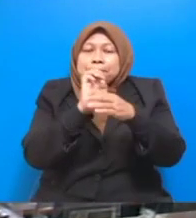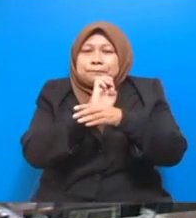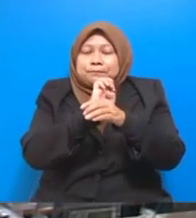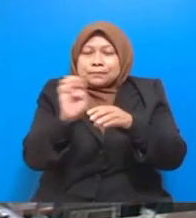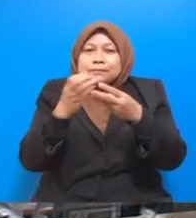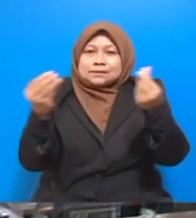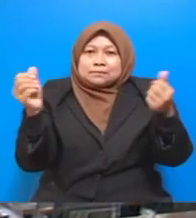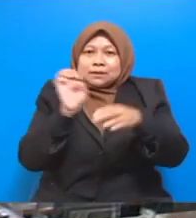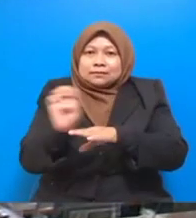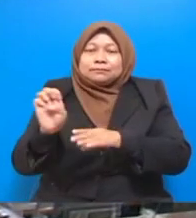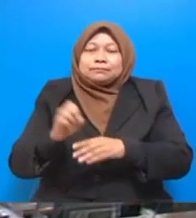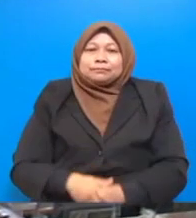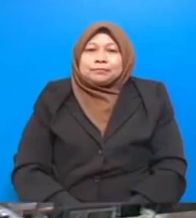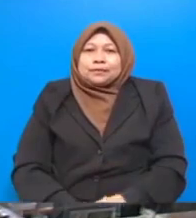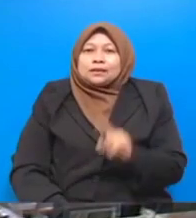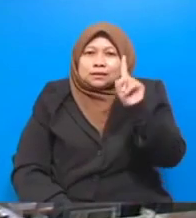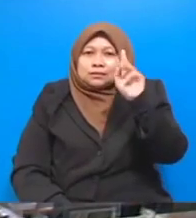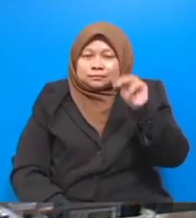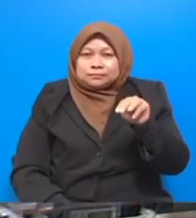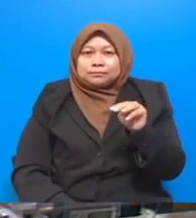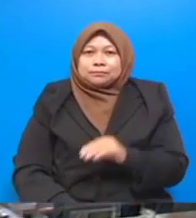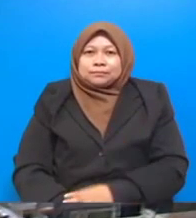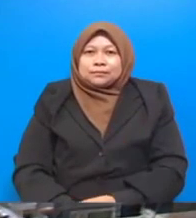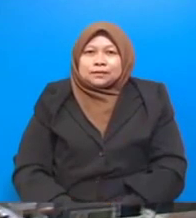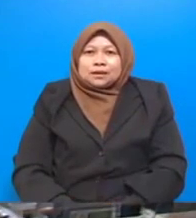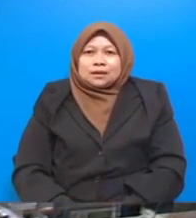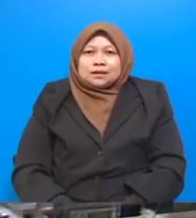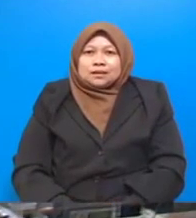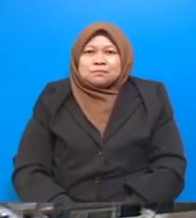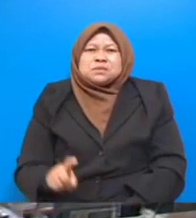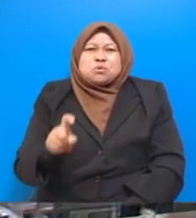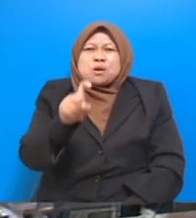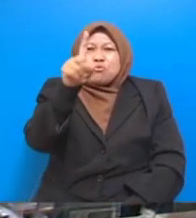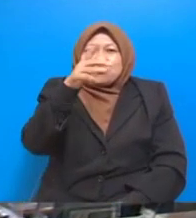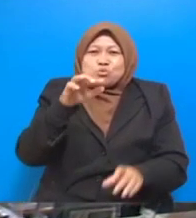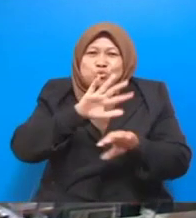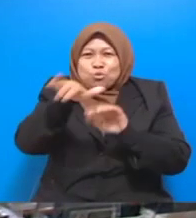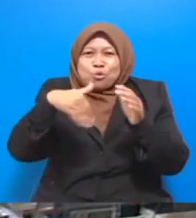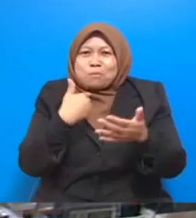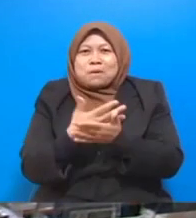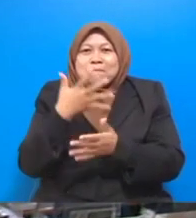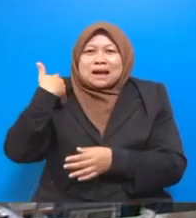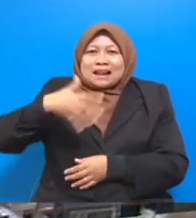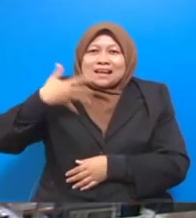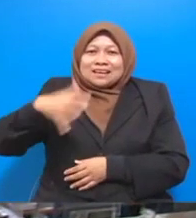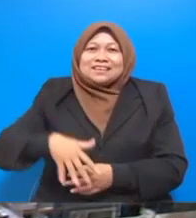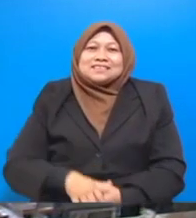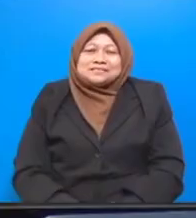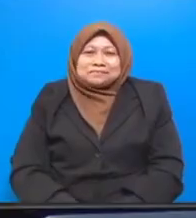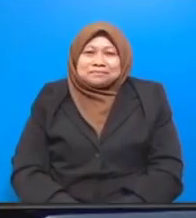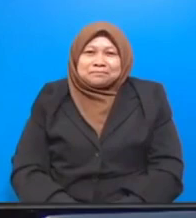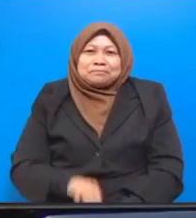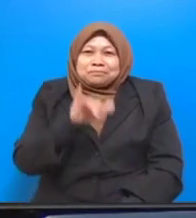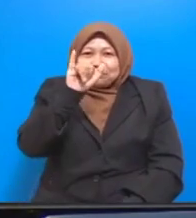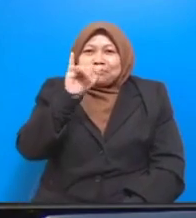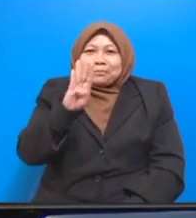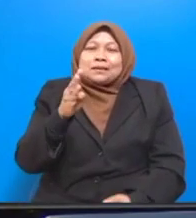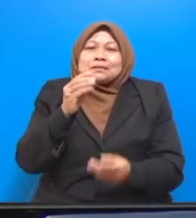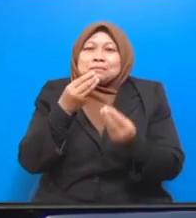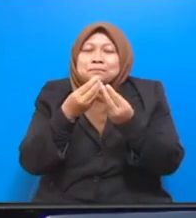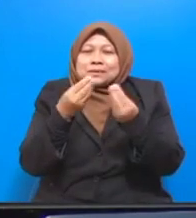hello sebagai bene vaness tau lah bulu semua makasih yang terhormat